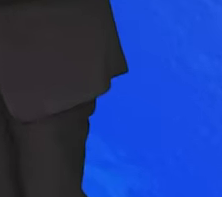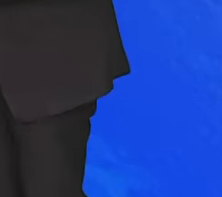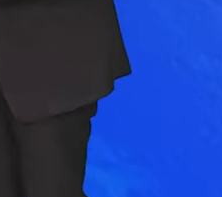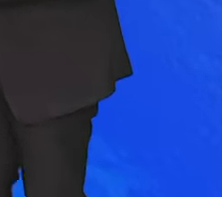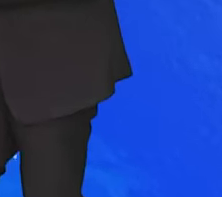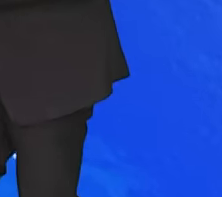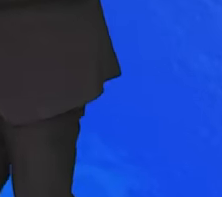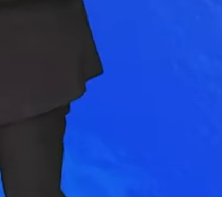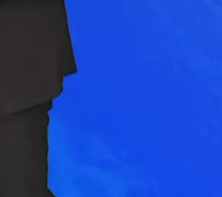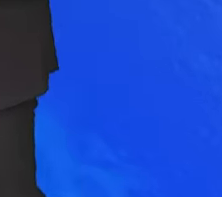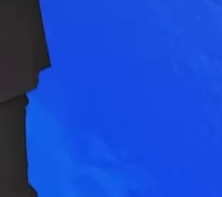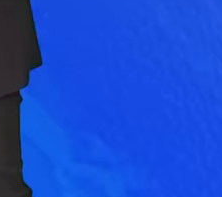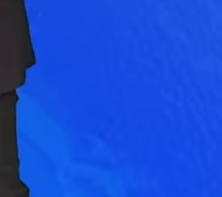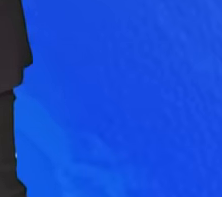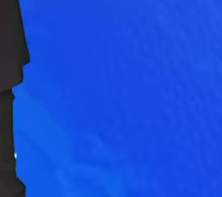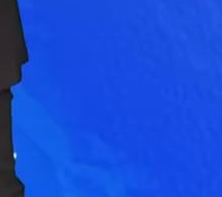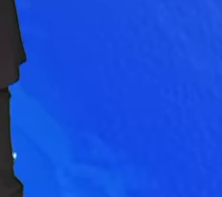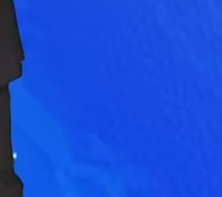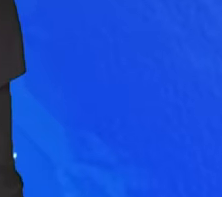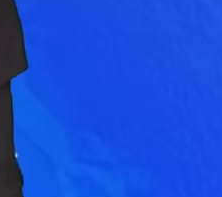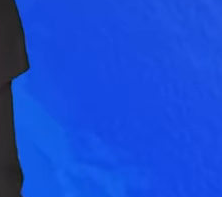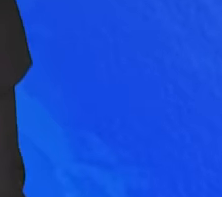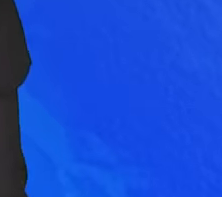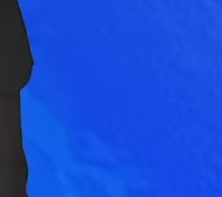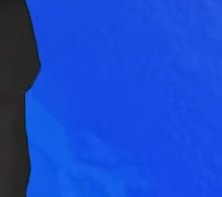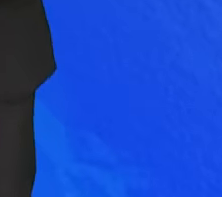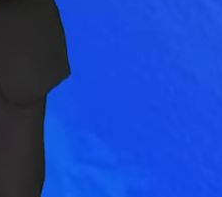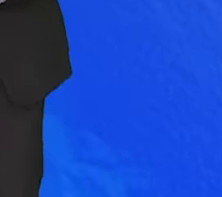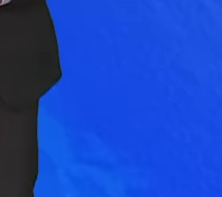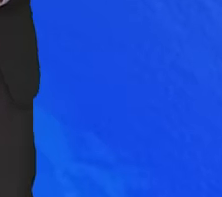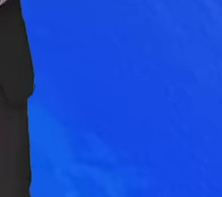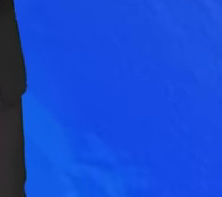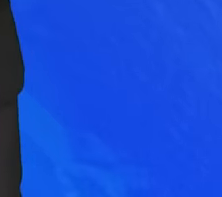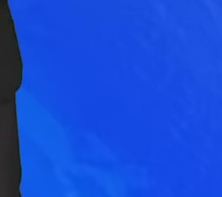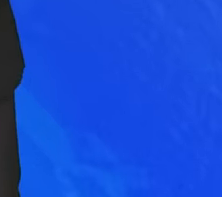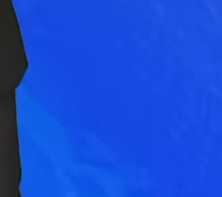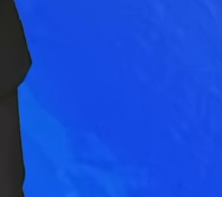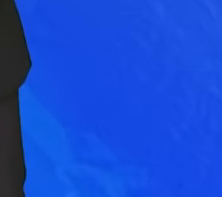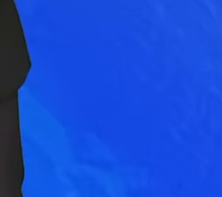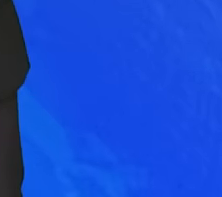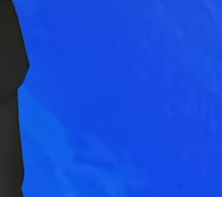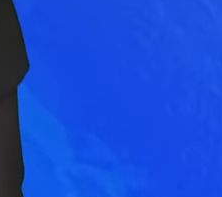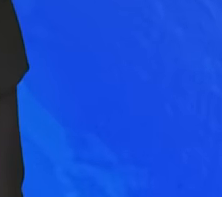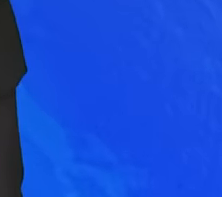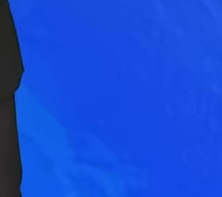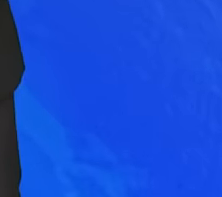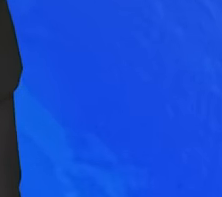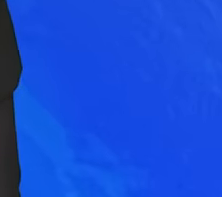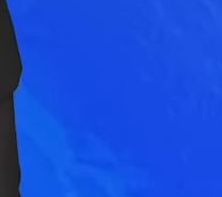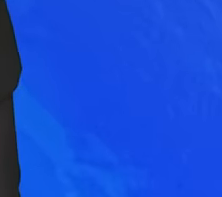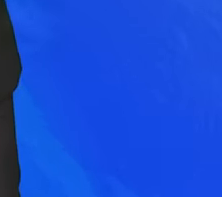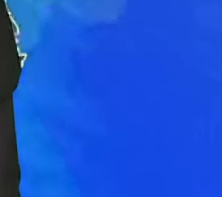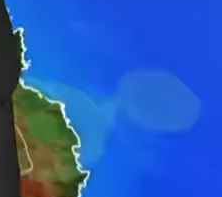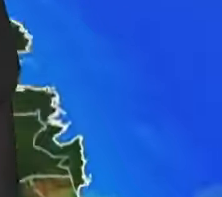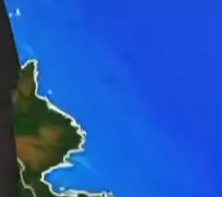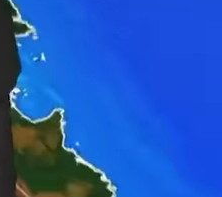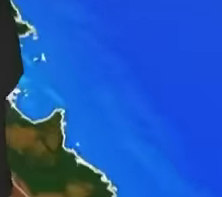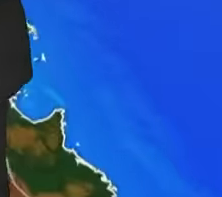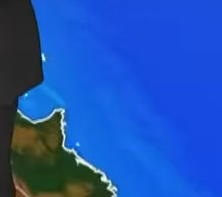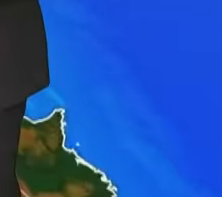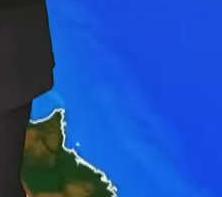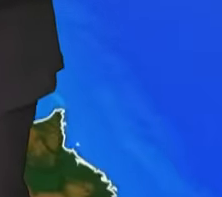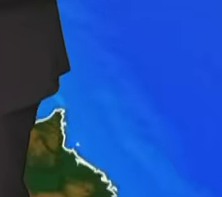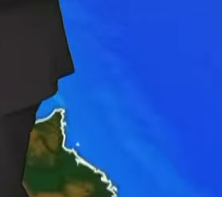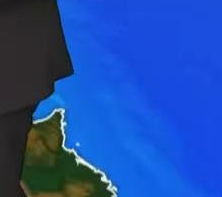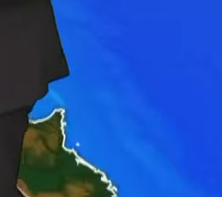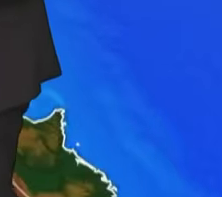bahagi pa ng Mindanao hanggang pagsapit na po yan ng gabi. Maghapon ding mainit, maalinsangan at mababa